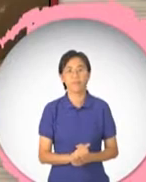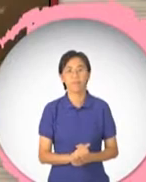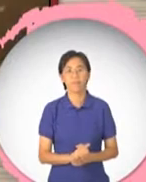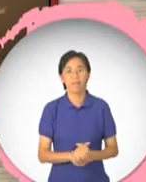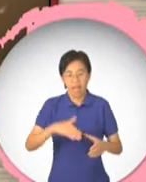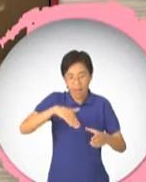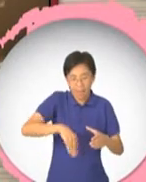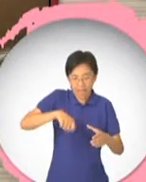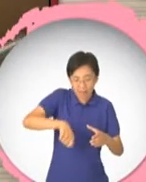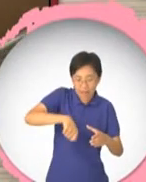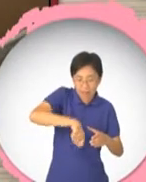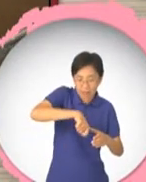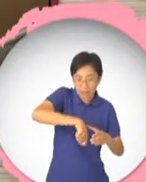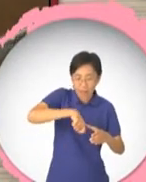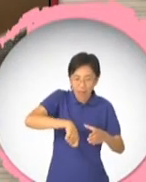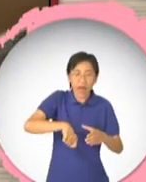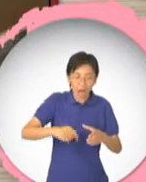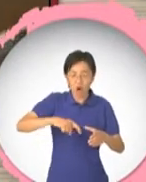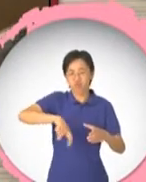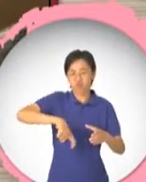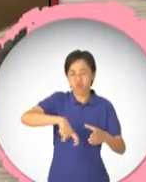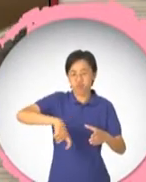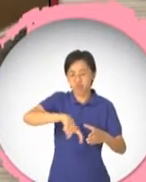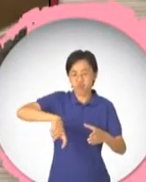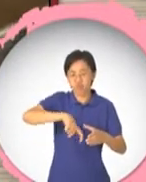ตีต่ออีกแป๊บนึง